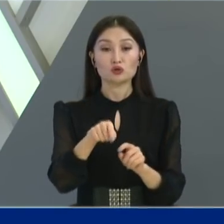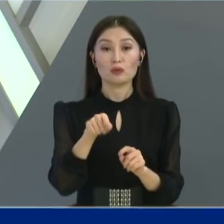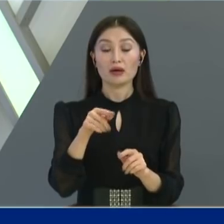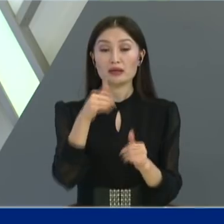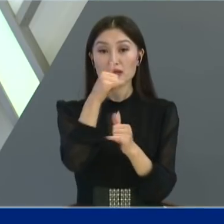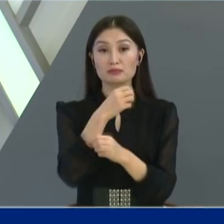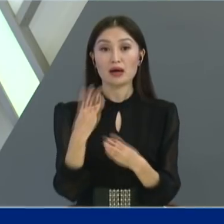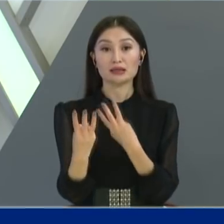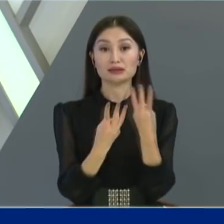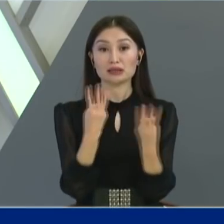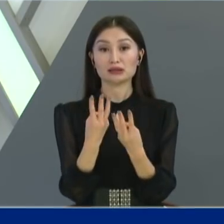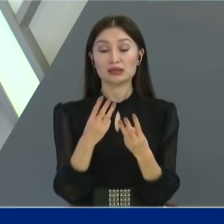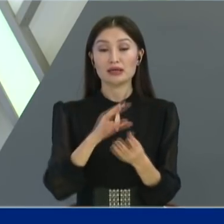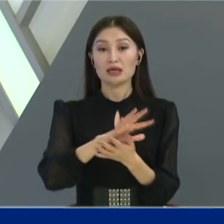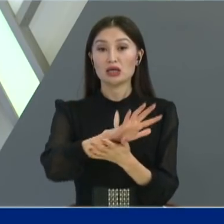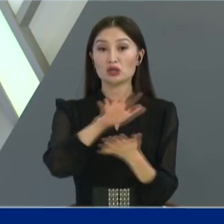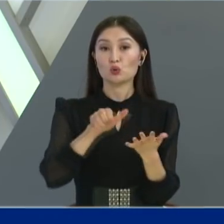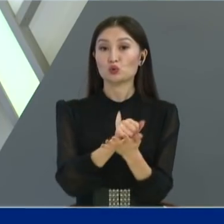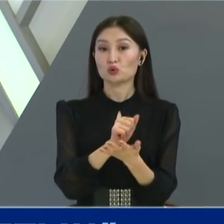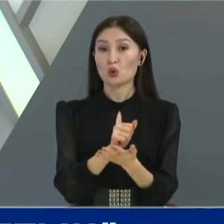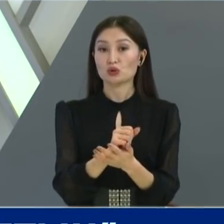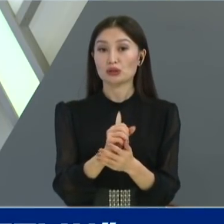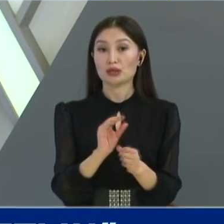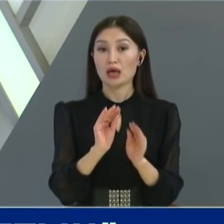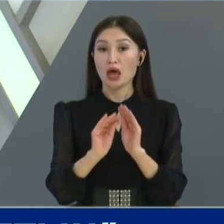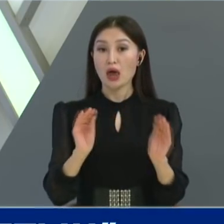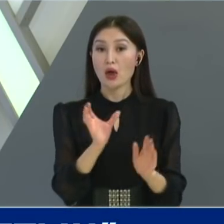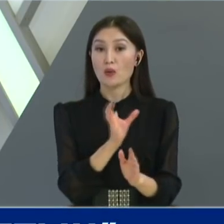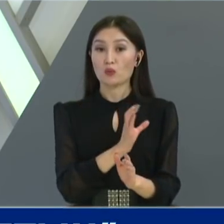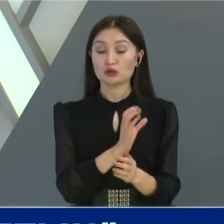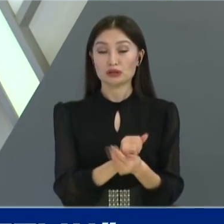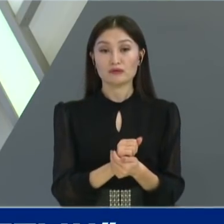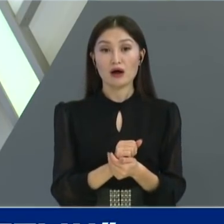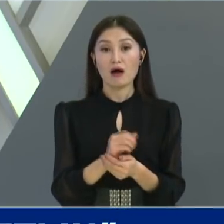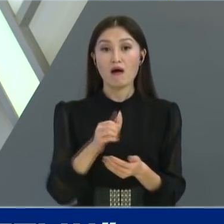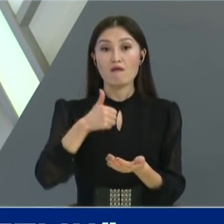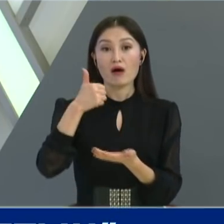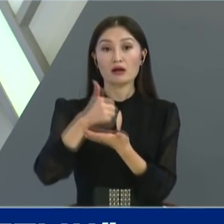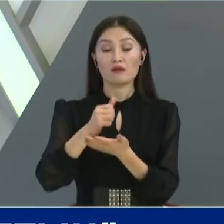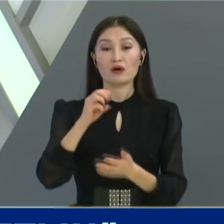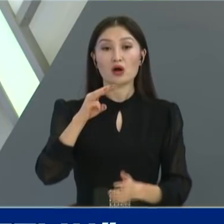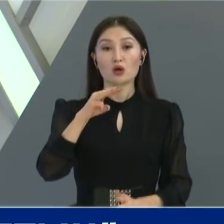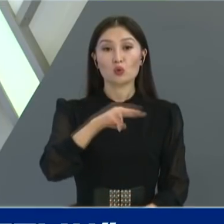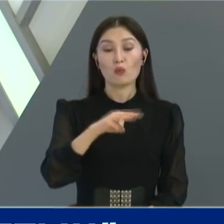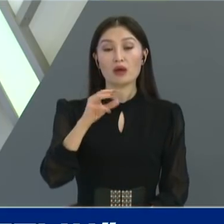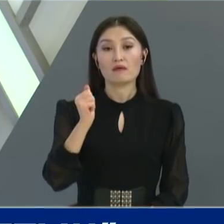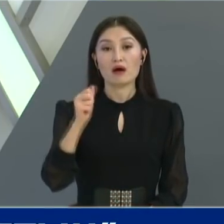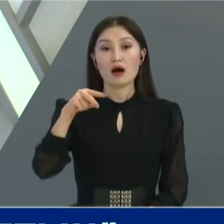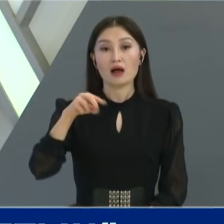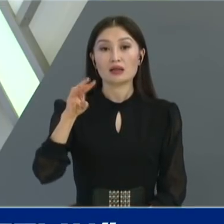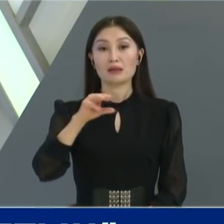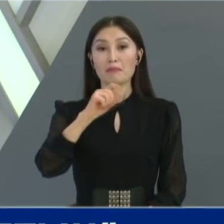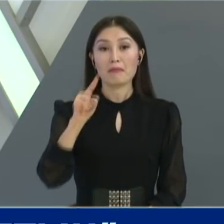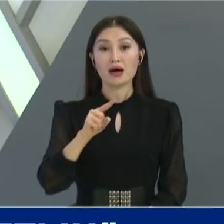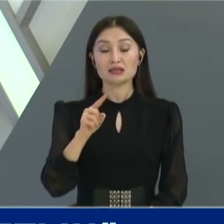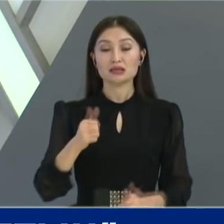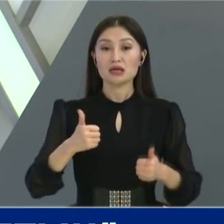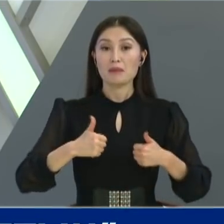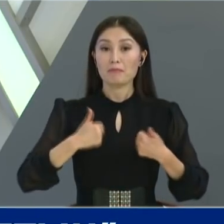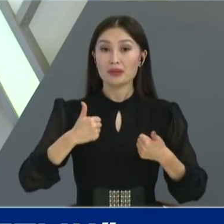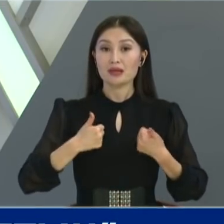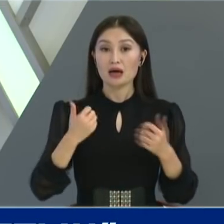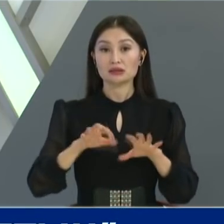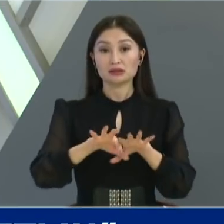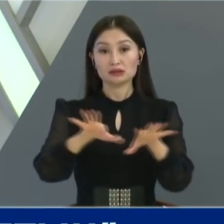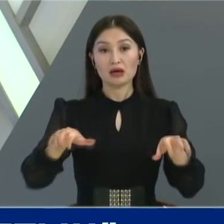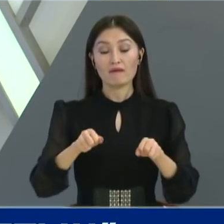уничтожили имущество. Во главе с Тумановым Алмазом они пытались